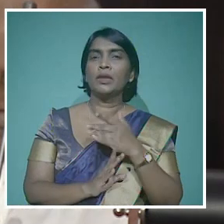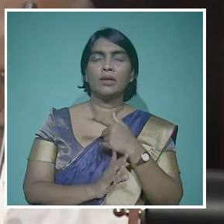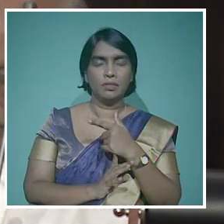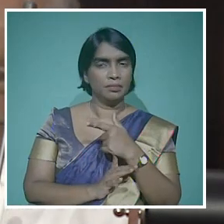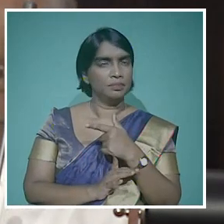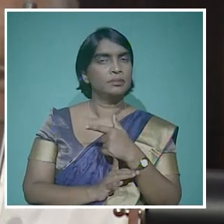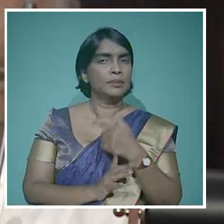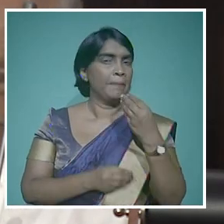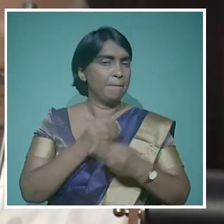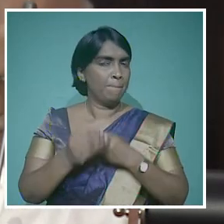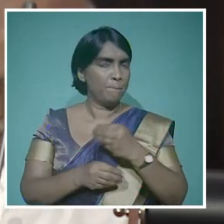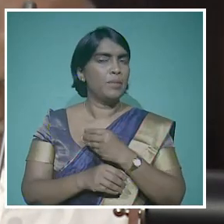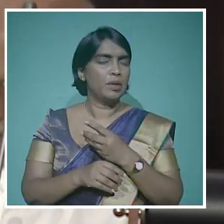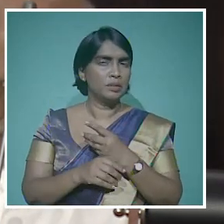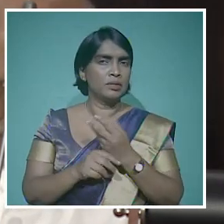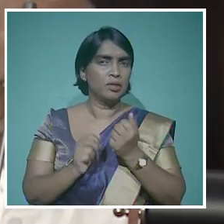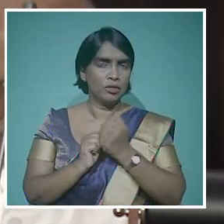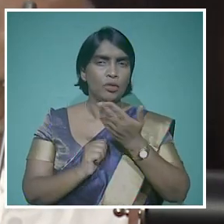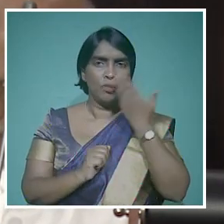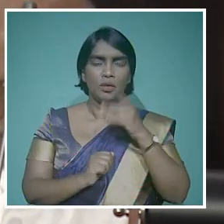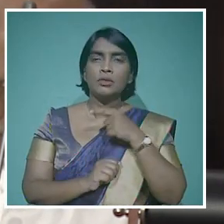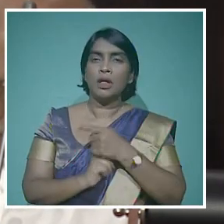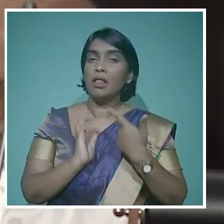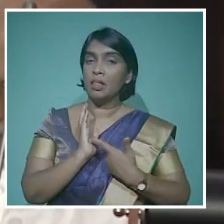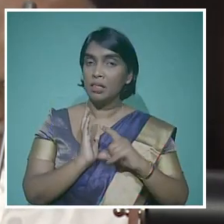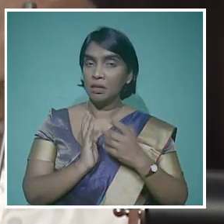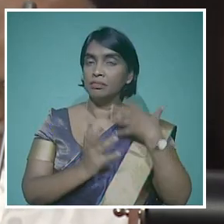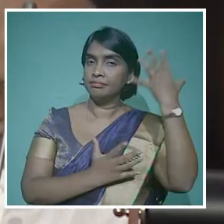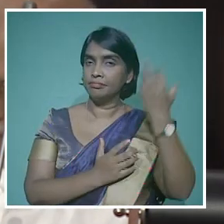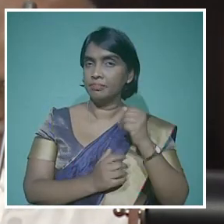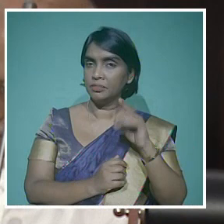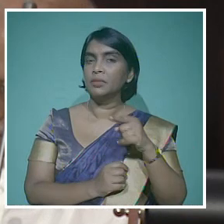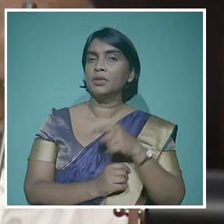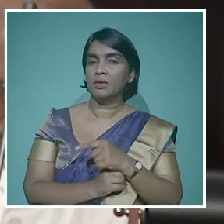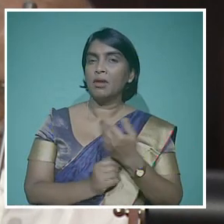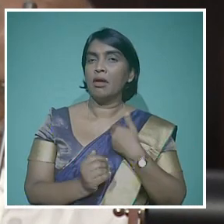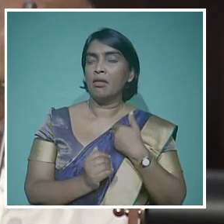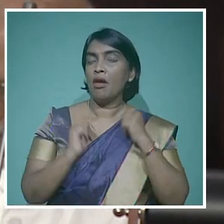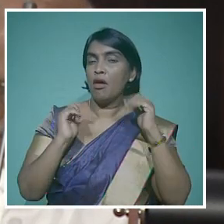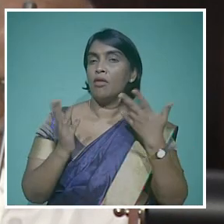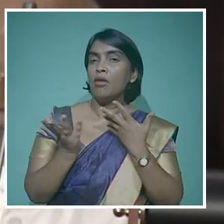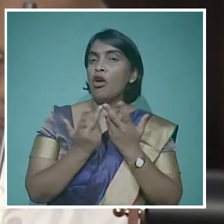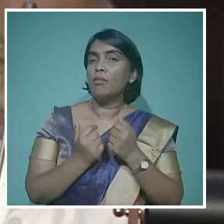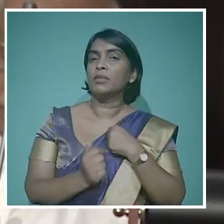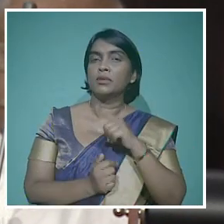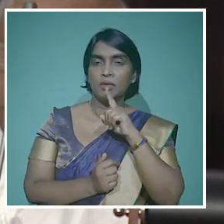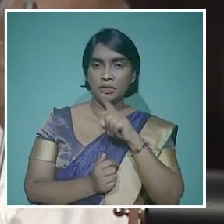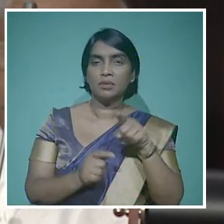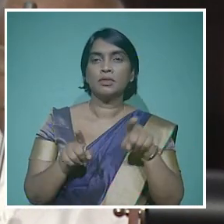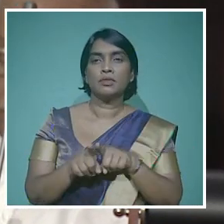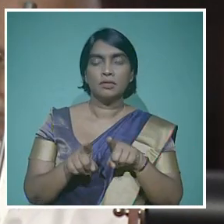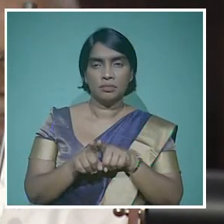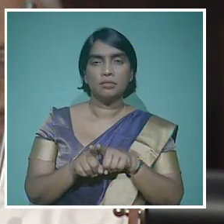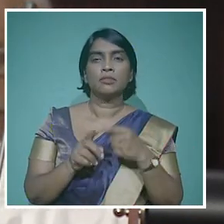හයිඩ්‍රජන් නිෂ්පාදනය කිරීම හැකියාවක් තියෙනවා. ඒ තාක්ෂණය අපි ලබා ගන්න ඕනේ, අපේ ප්‍රමාණය හොයා ගන්න ඕනේ. ඒ සඳහා